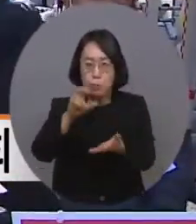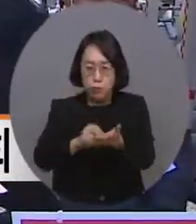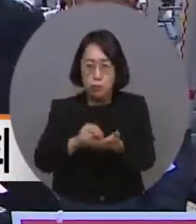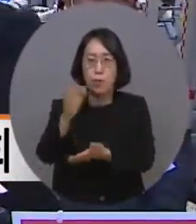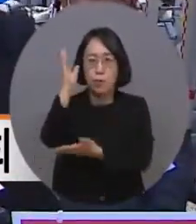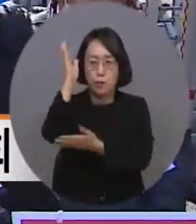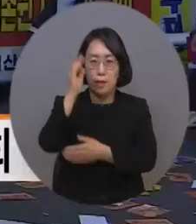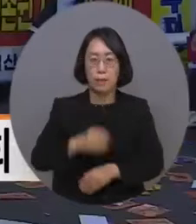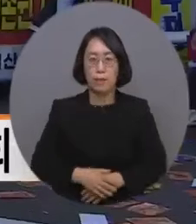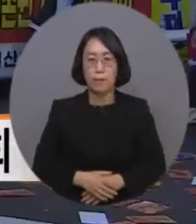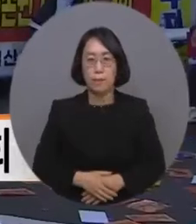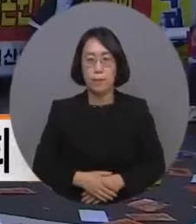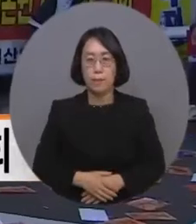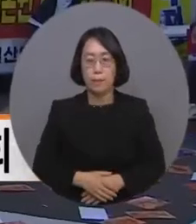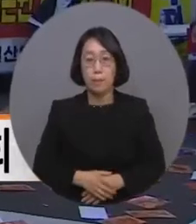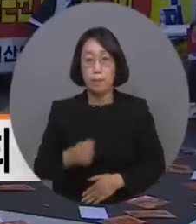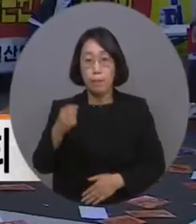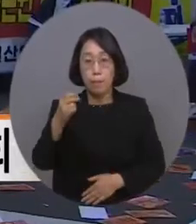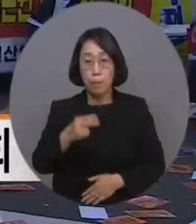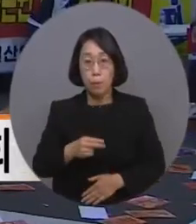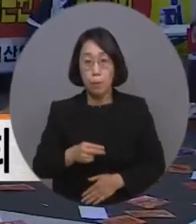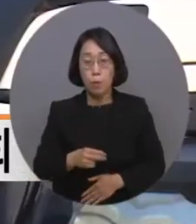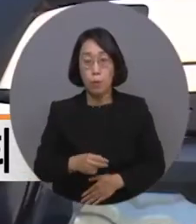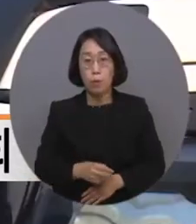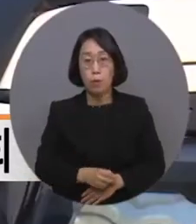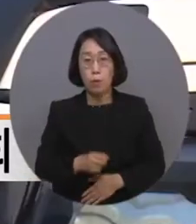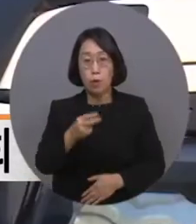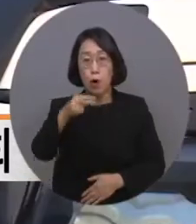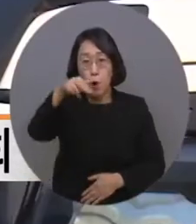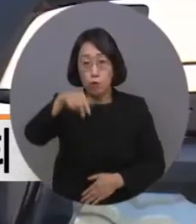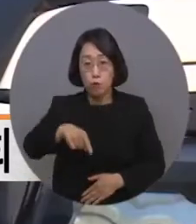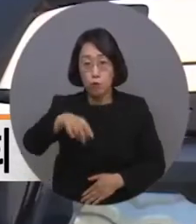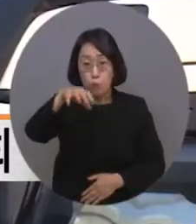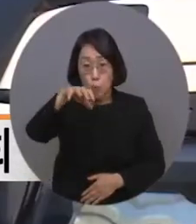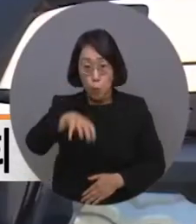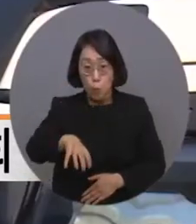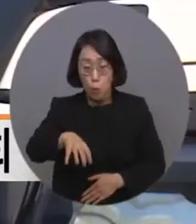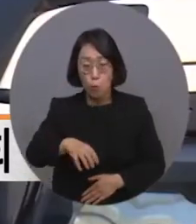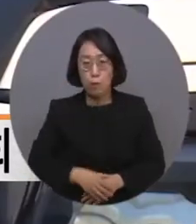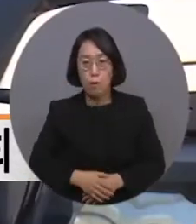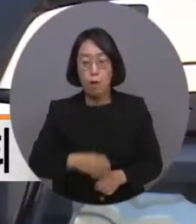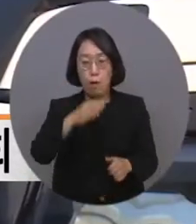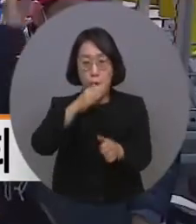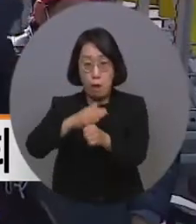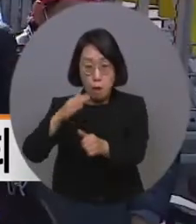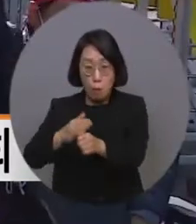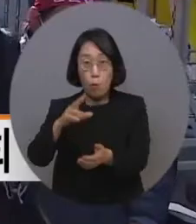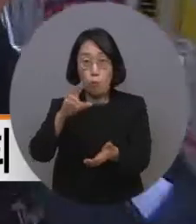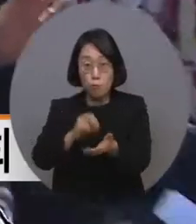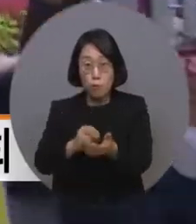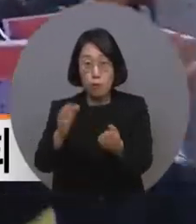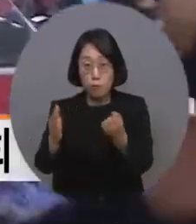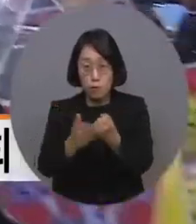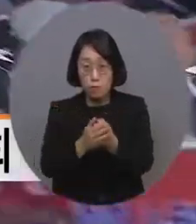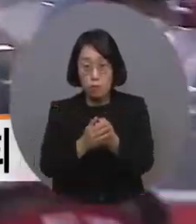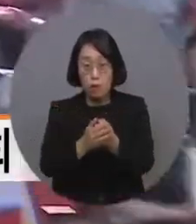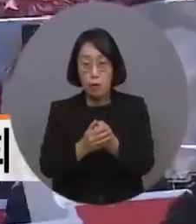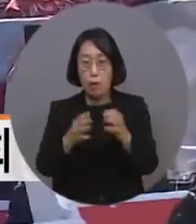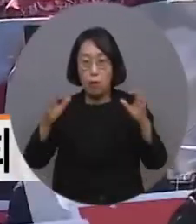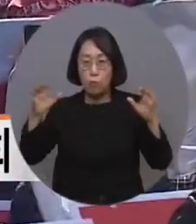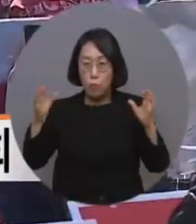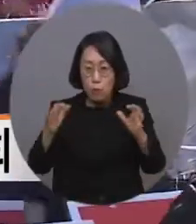했습니다. 한편 여주의 건설 현장 부당해고로 촉발된 오늘 집회는 최근 안산의